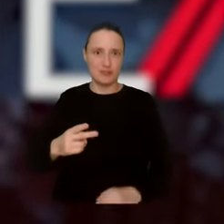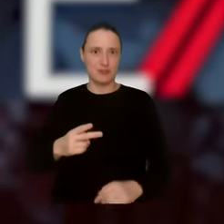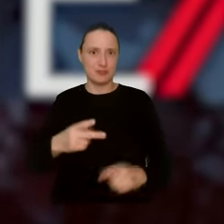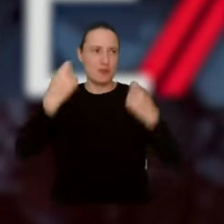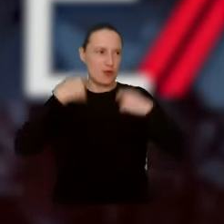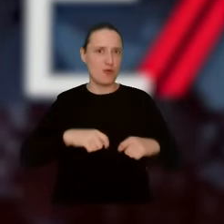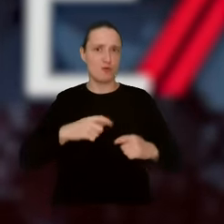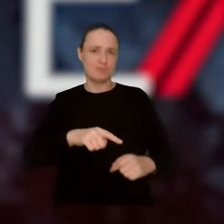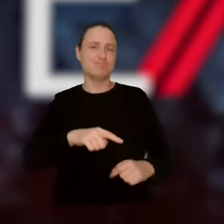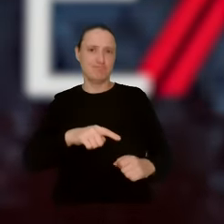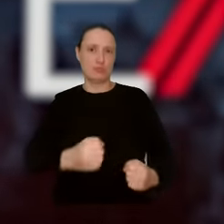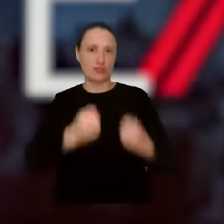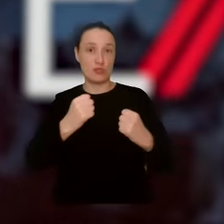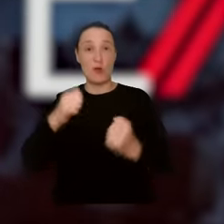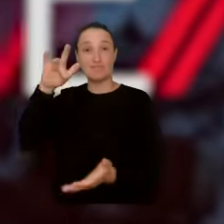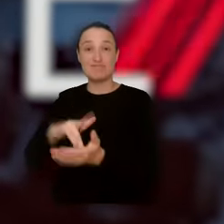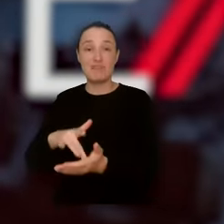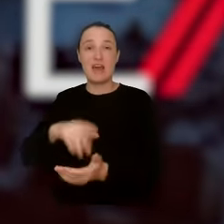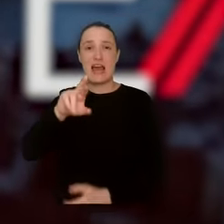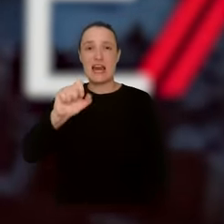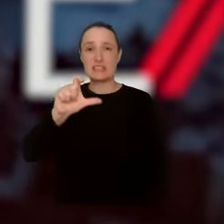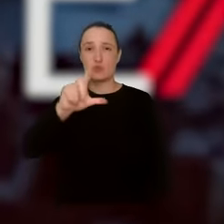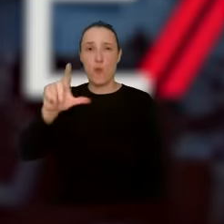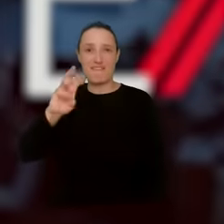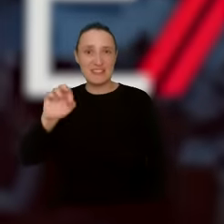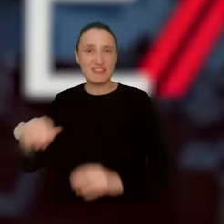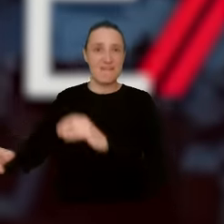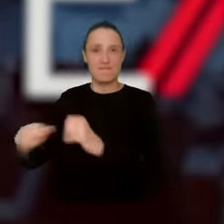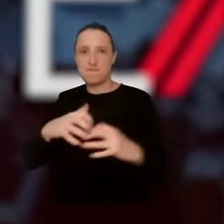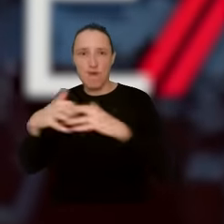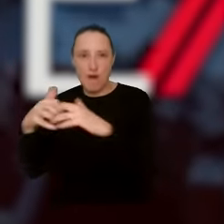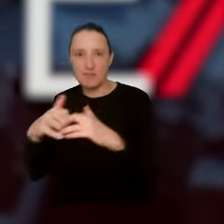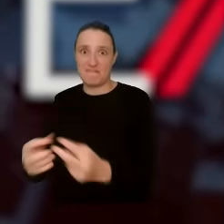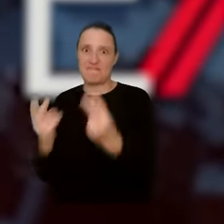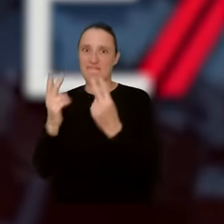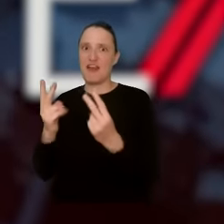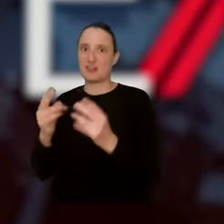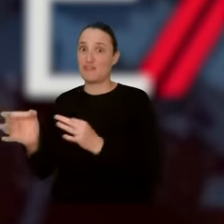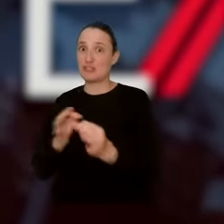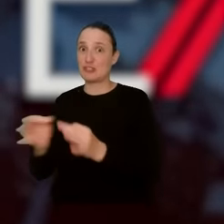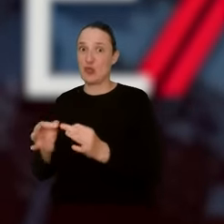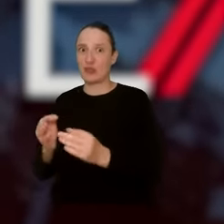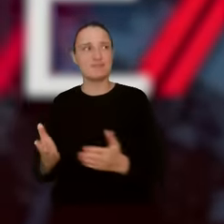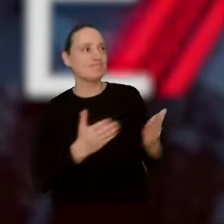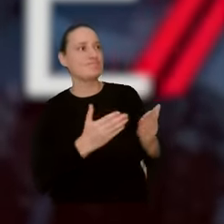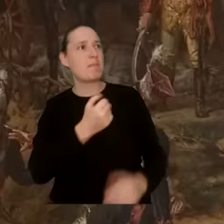pod Racławicami uchodzi za jedną z najważniejszych dat w naszej historii, a Marcin Bąk powie nam, czy słusznie. Czołem,